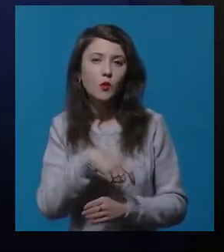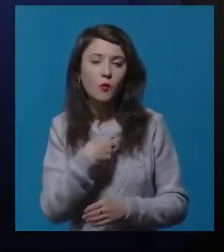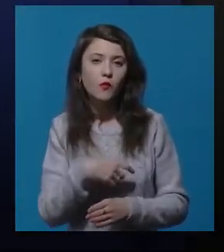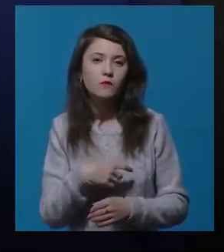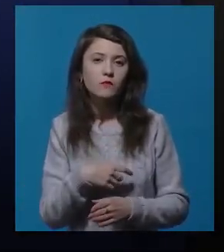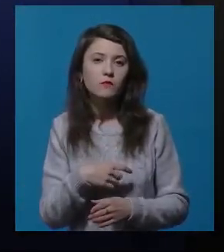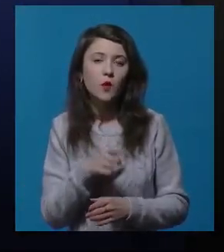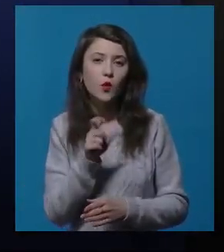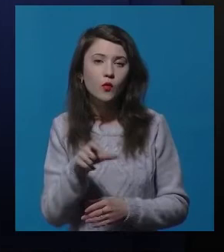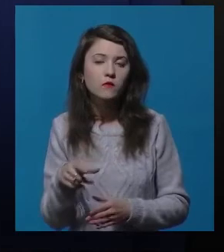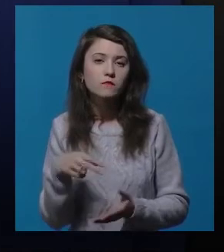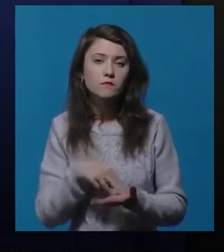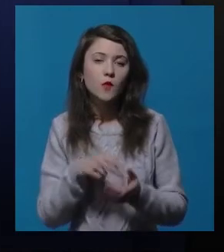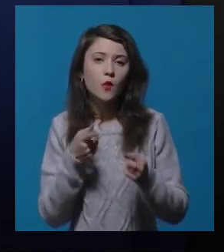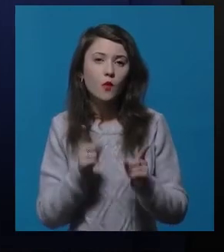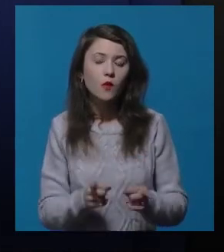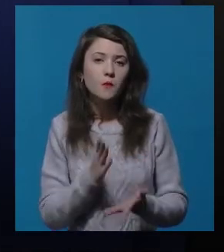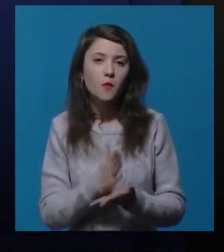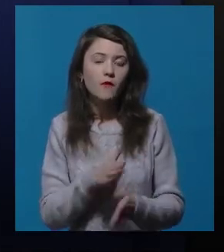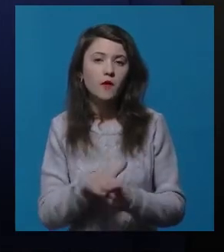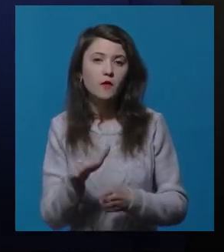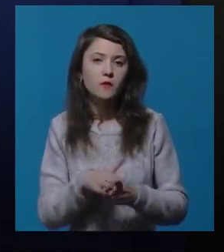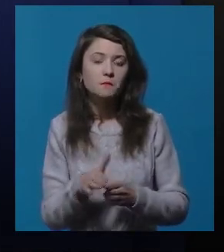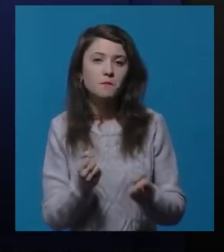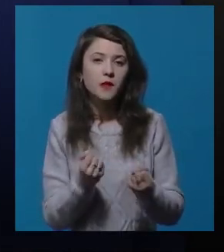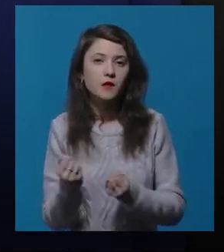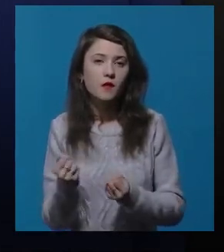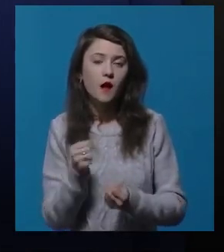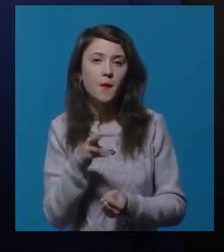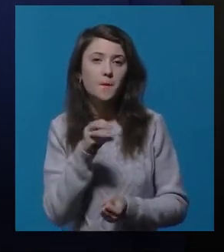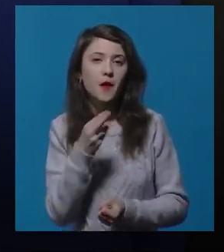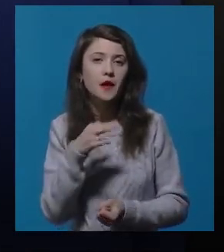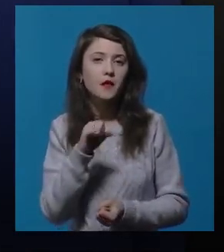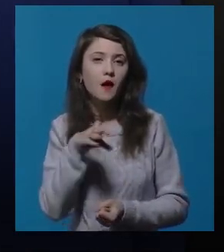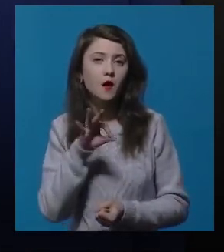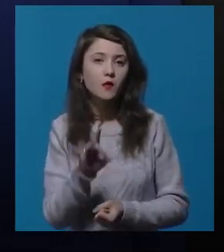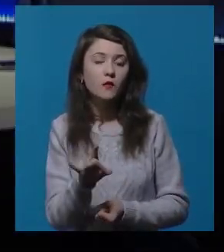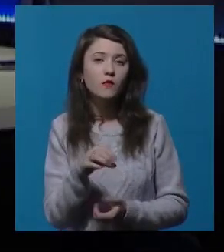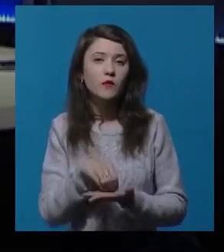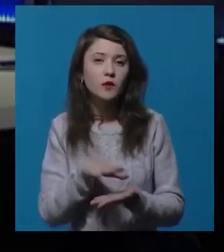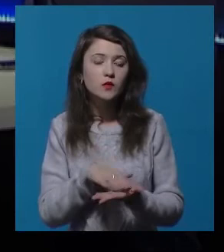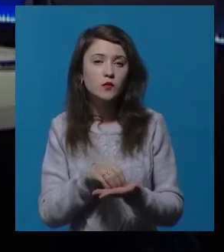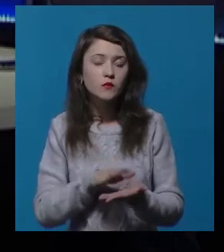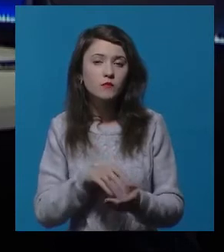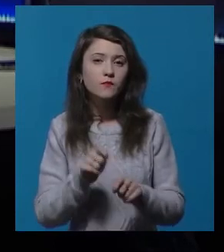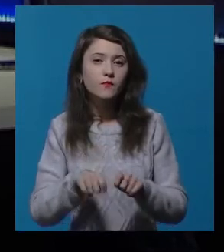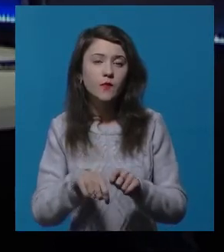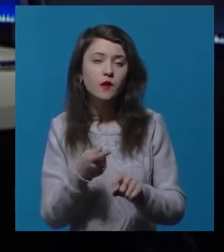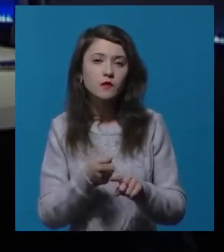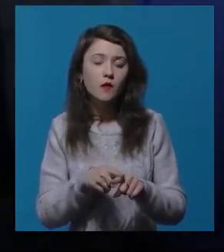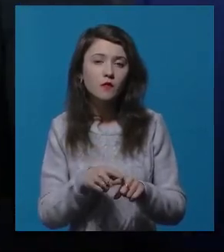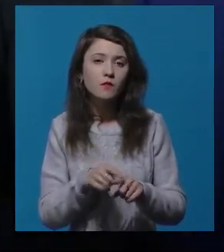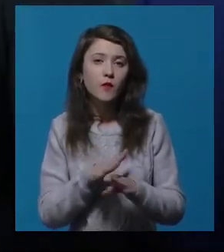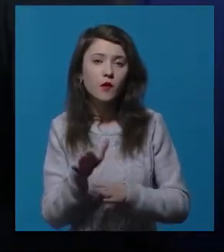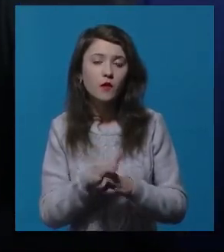люди угоду, і вони її мають виконувати, підтримувати, а медіатор фіксує виконання цієї угоди, і